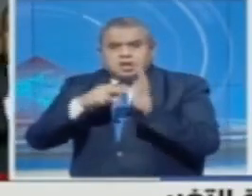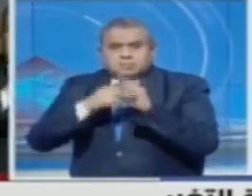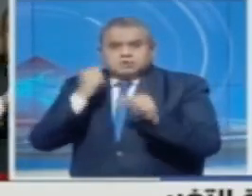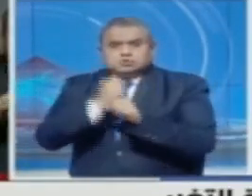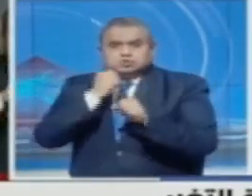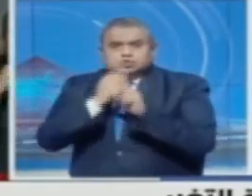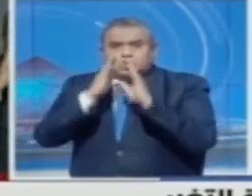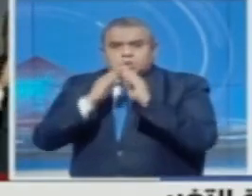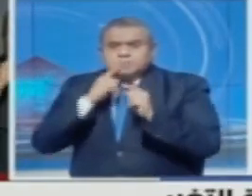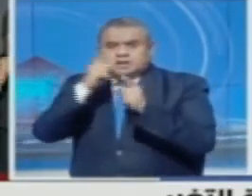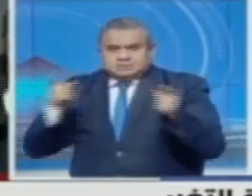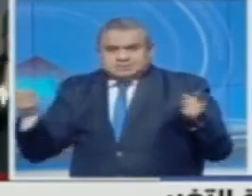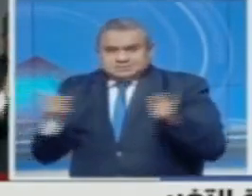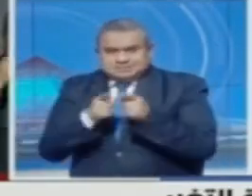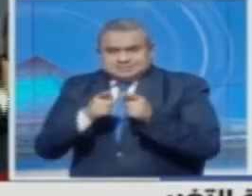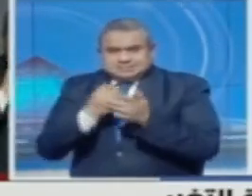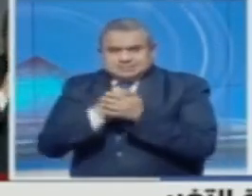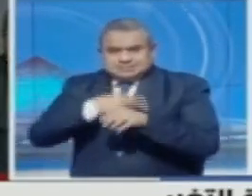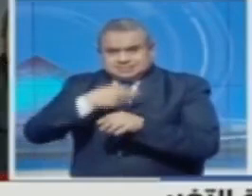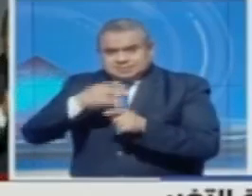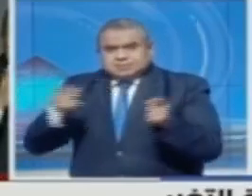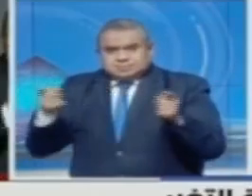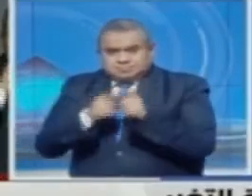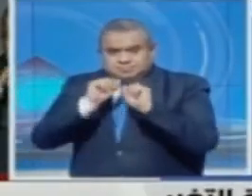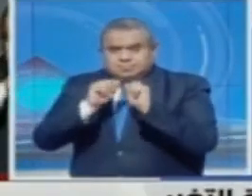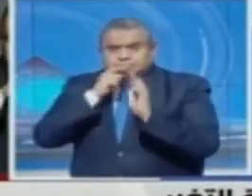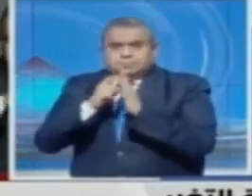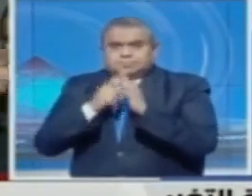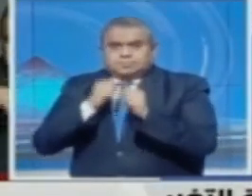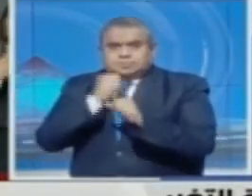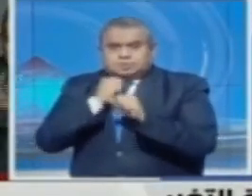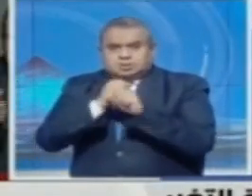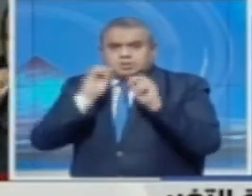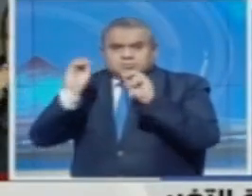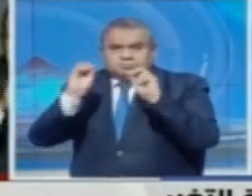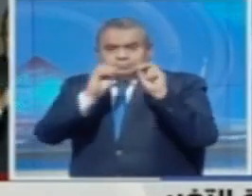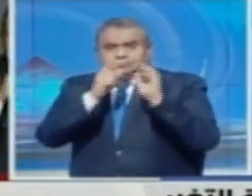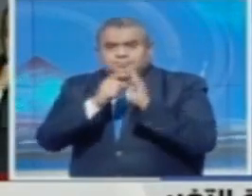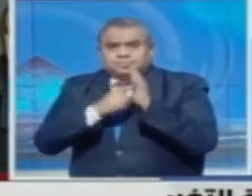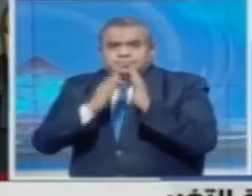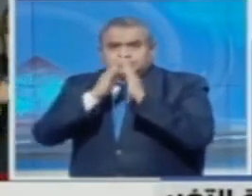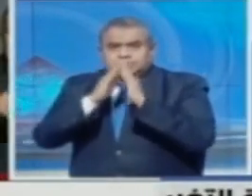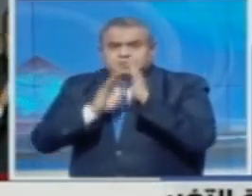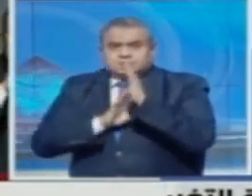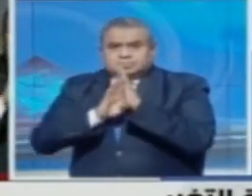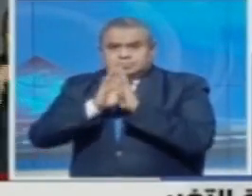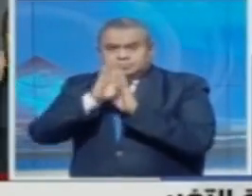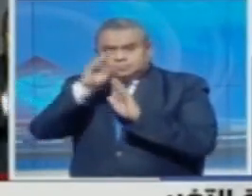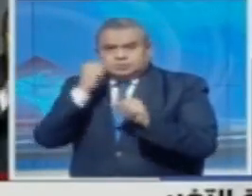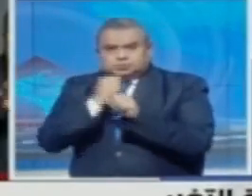باختصار شديد، لن أزيد عن الوقت المخصص، يعني أن أنا أقول لكم جميعا أن مصر تحركت في موضوع